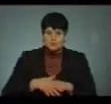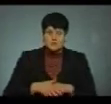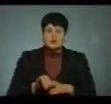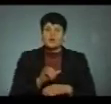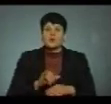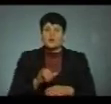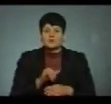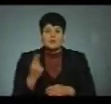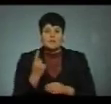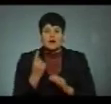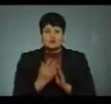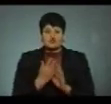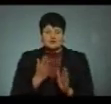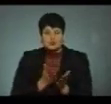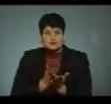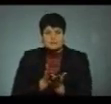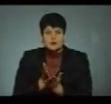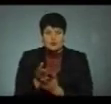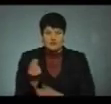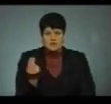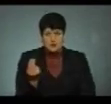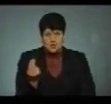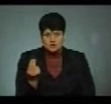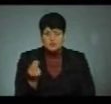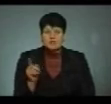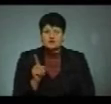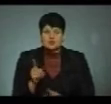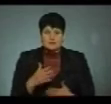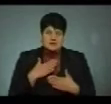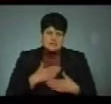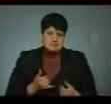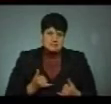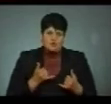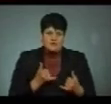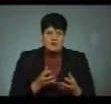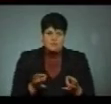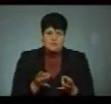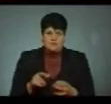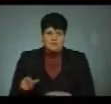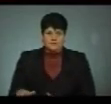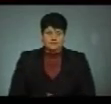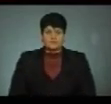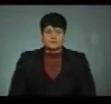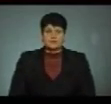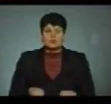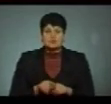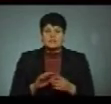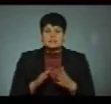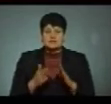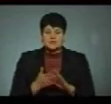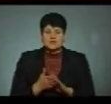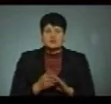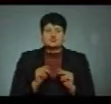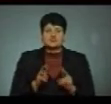куди в першу чергу спрямовувати кошти, щоб задовільняти ці потреби. Отже, така ситуація. І все ж таки,